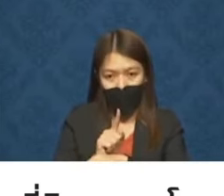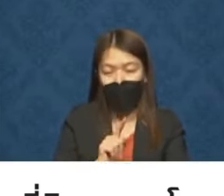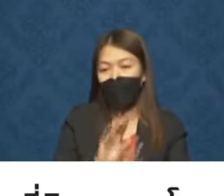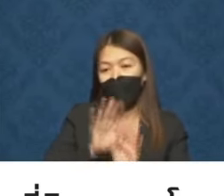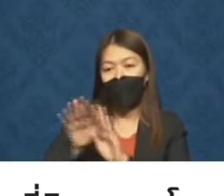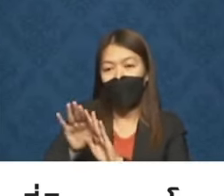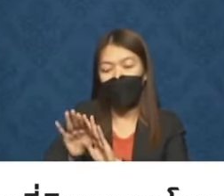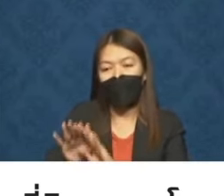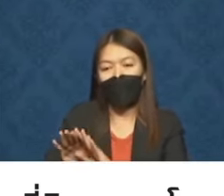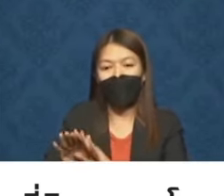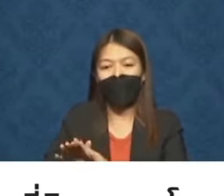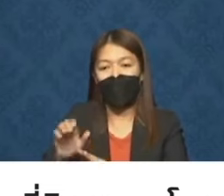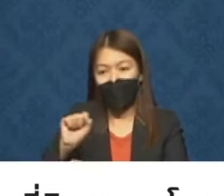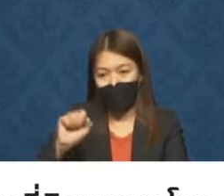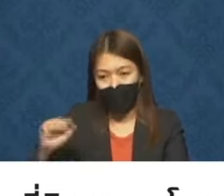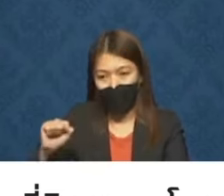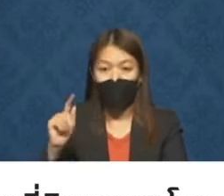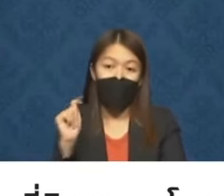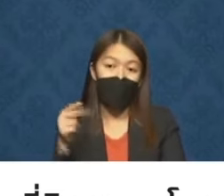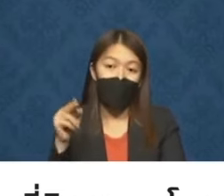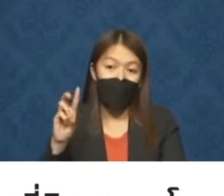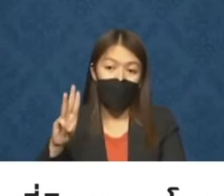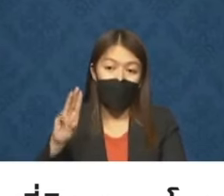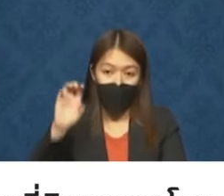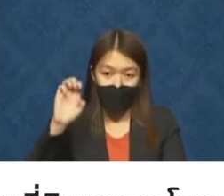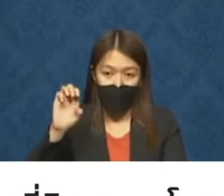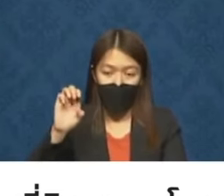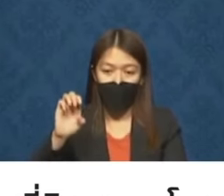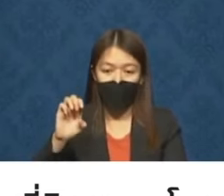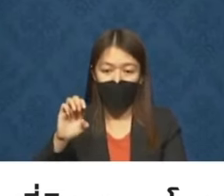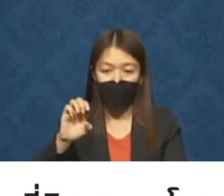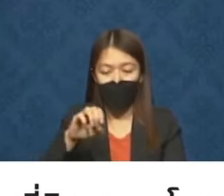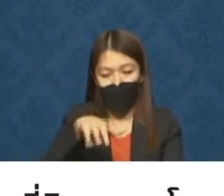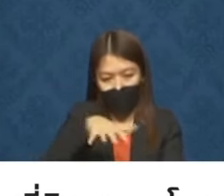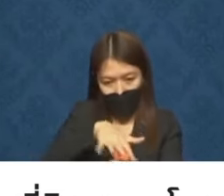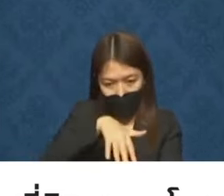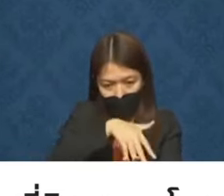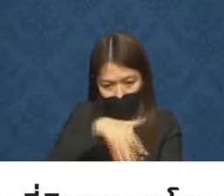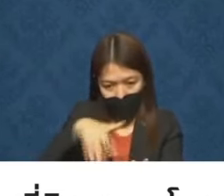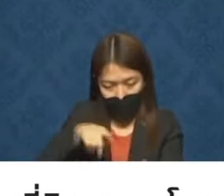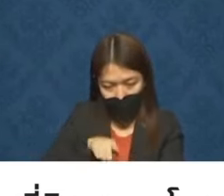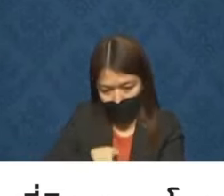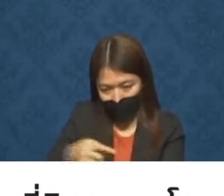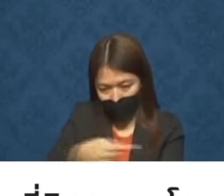พว่าแผนที่ที่อ้างเนี่ยมันไม่สามารถเอาม